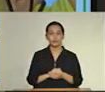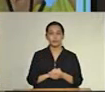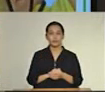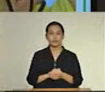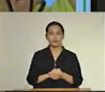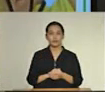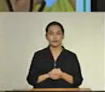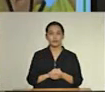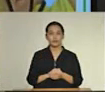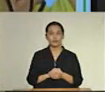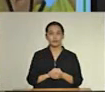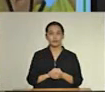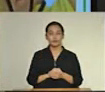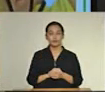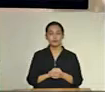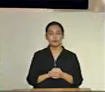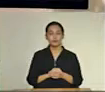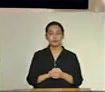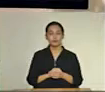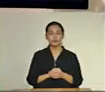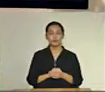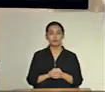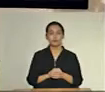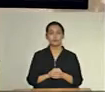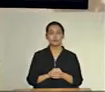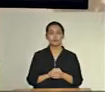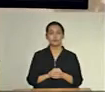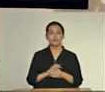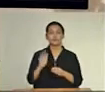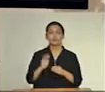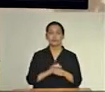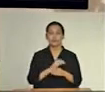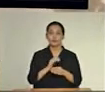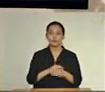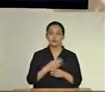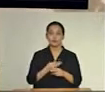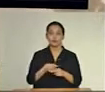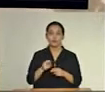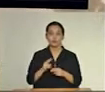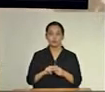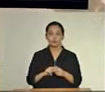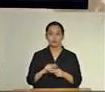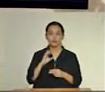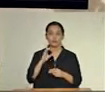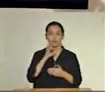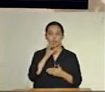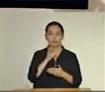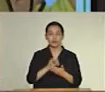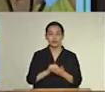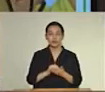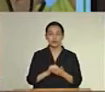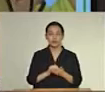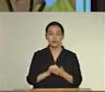qaysi biri tajriba usuliga misol bo'ladi? Barakalla zukkov o'quvchilar, topishga ulgurdingiz, to'g'rimi? Demak, C javobimiz,